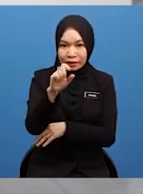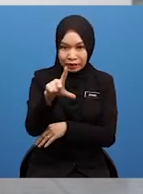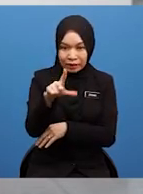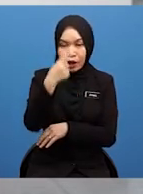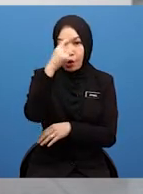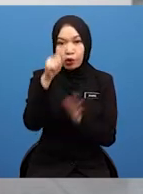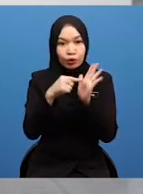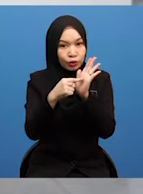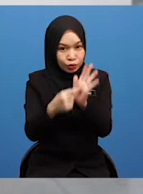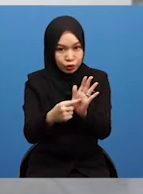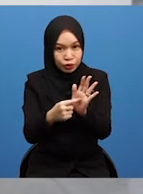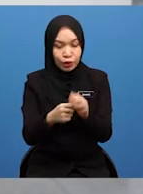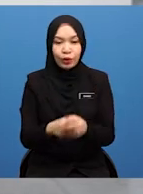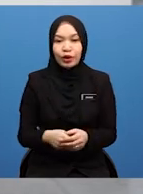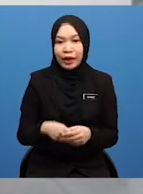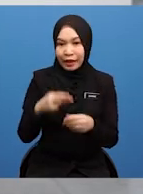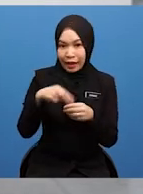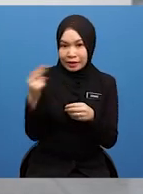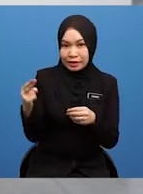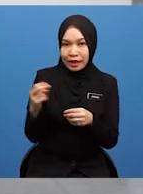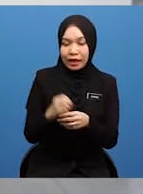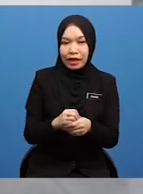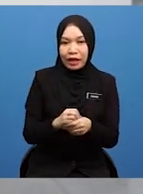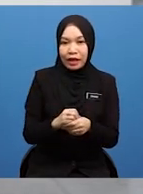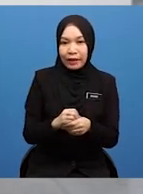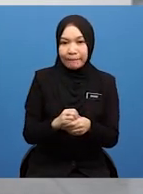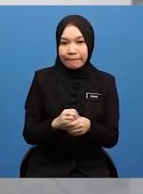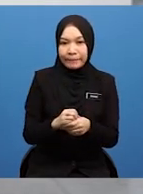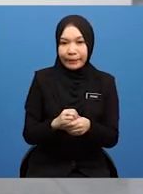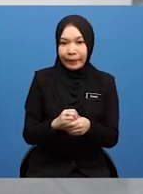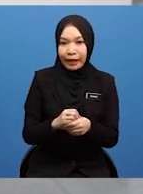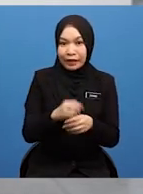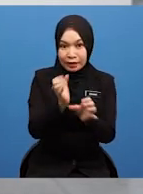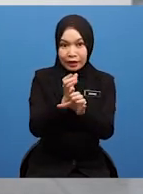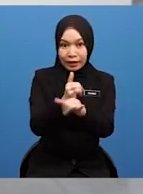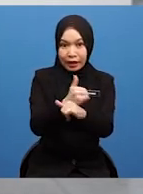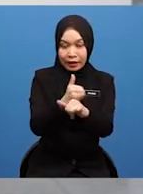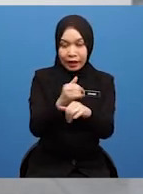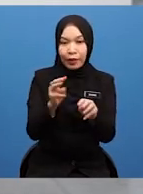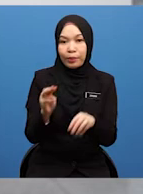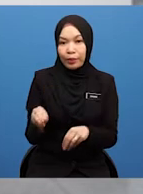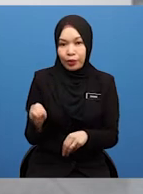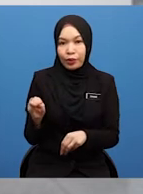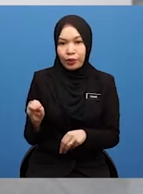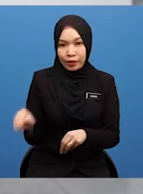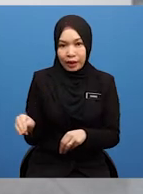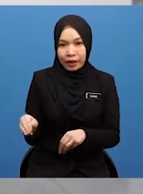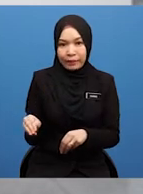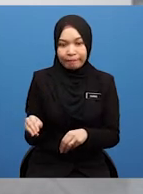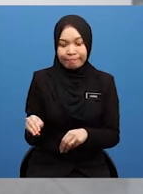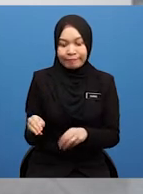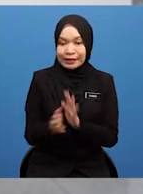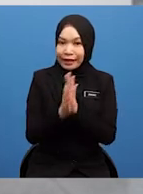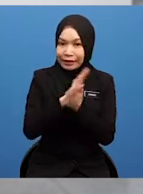dengan hasil karya serta mengikuti activity Plaza macam segodon sudah cakep yang tadi betul Jadi bagaimana pula untuk